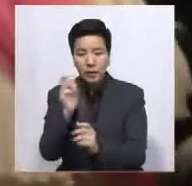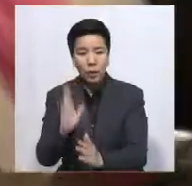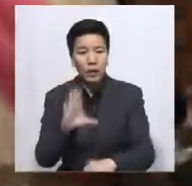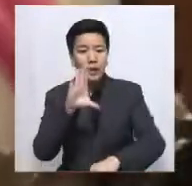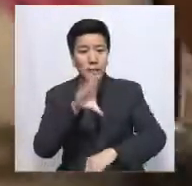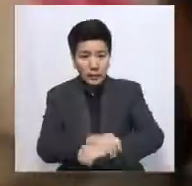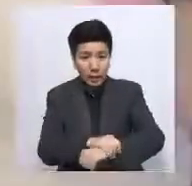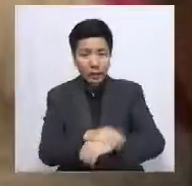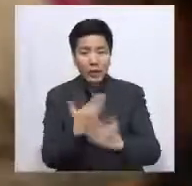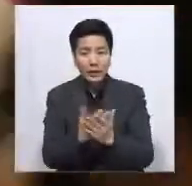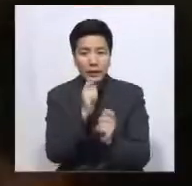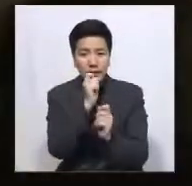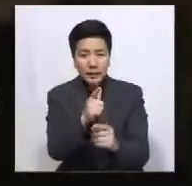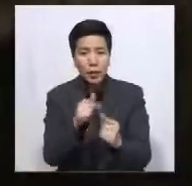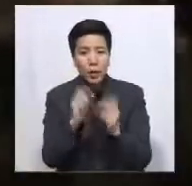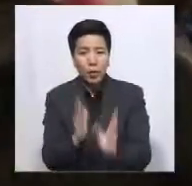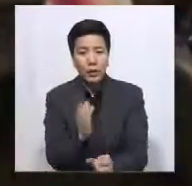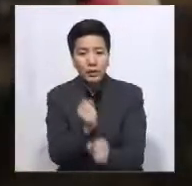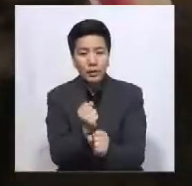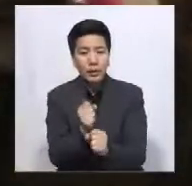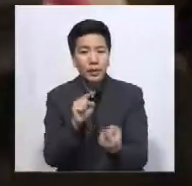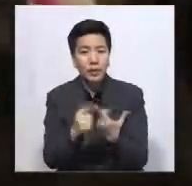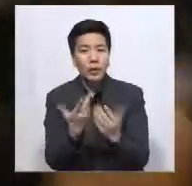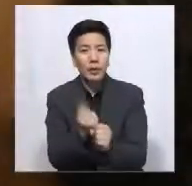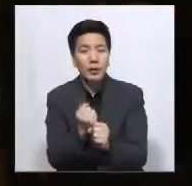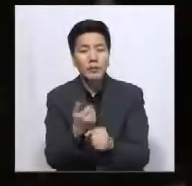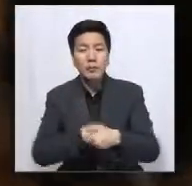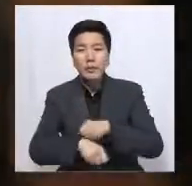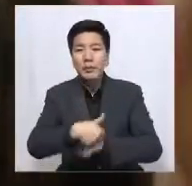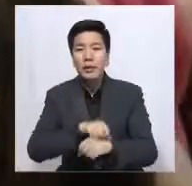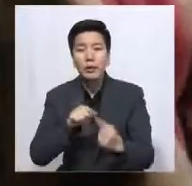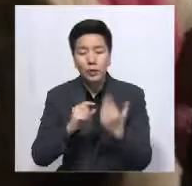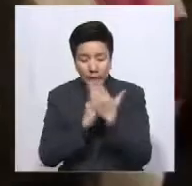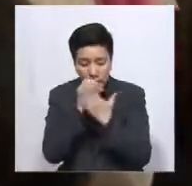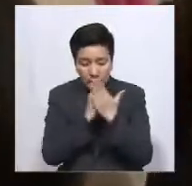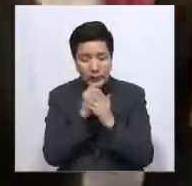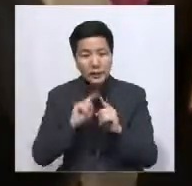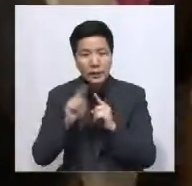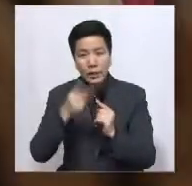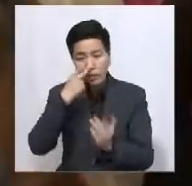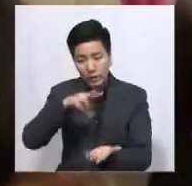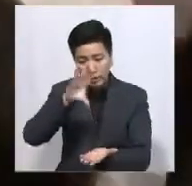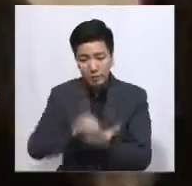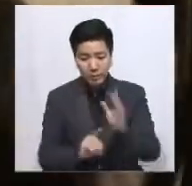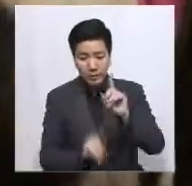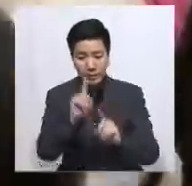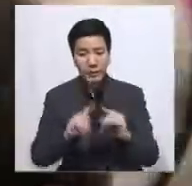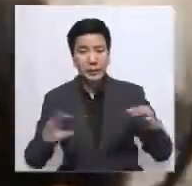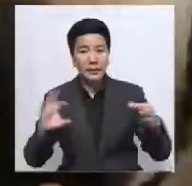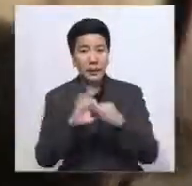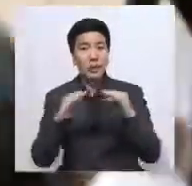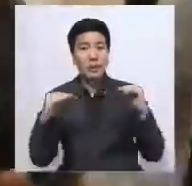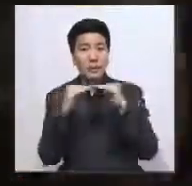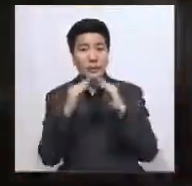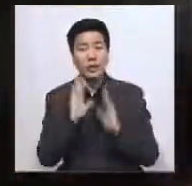ำจับและเงินค่าตอบแทนเจ้าหน้าที่ในการปฏิบัติงานยาเสพติดการรับทราบรายงานผลการประเมินด้านสิทธิมนุษยชน